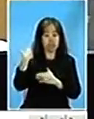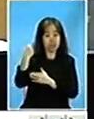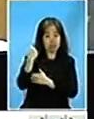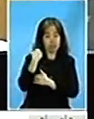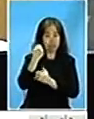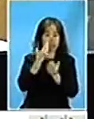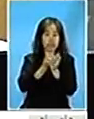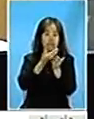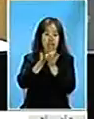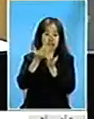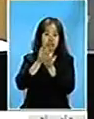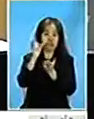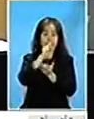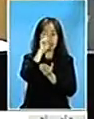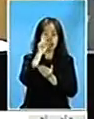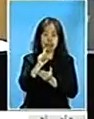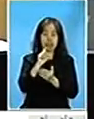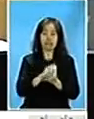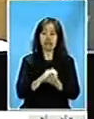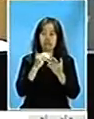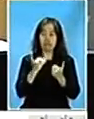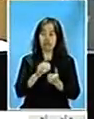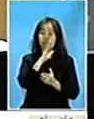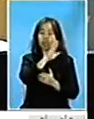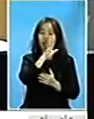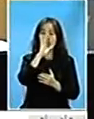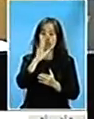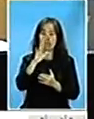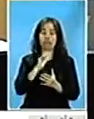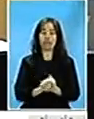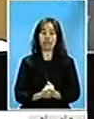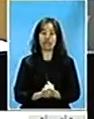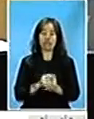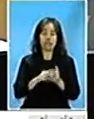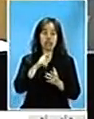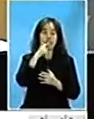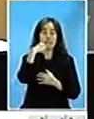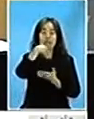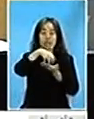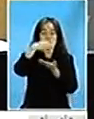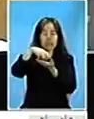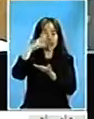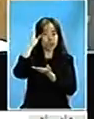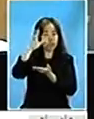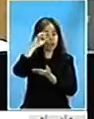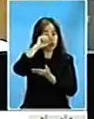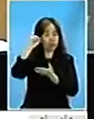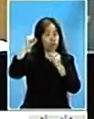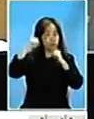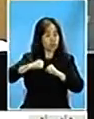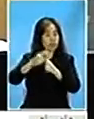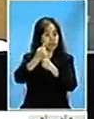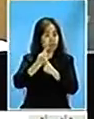หารการใช้จ่ายเงินหรือไม่อันนั้นเขากำลังโน้มน้าวท่านสมาชิกทั้งหลายเนี่ยเพื่อที่จะนำไปสู่การลงมติในมาตร